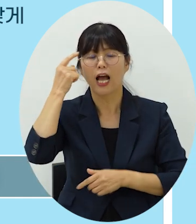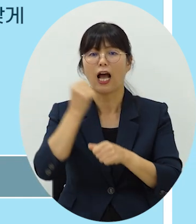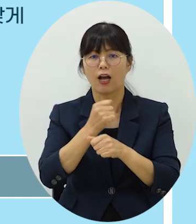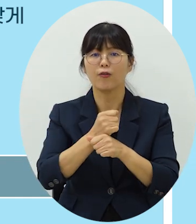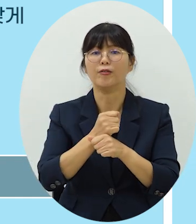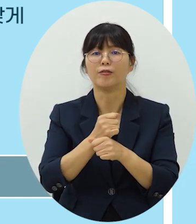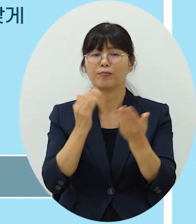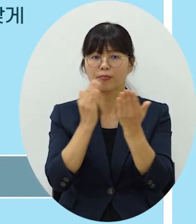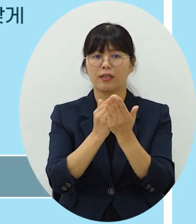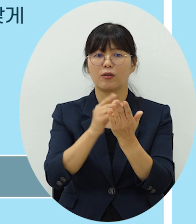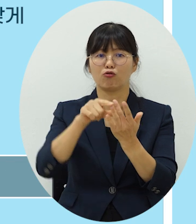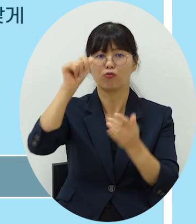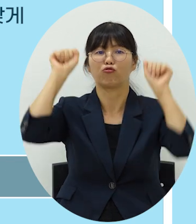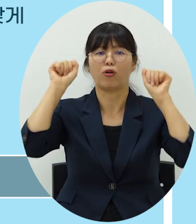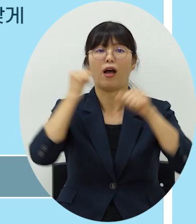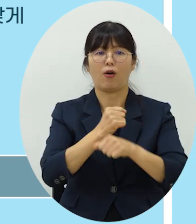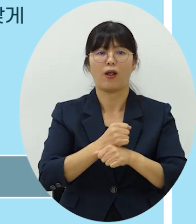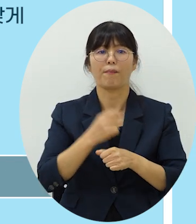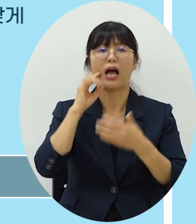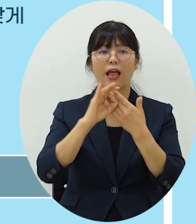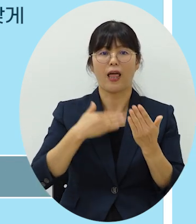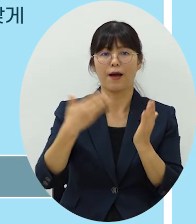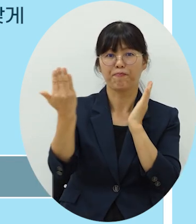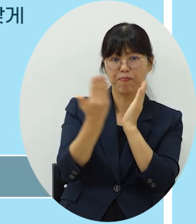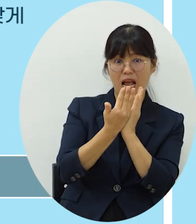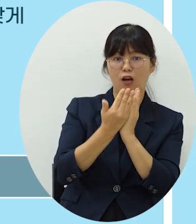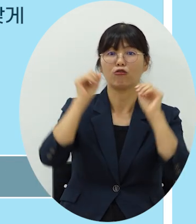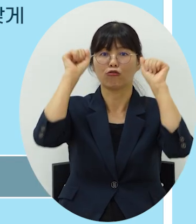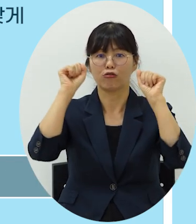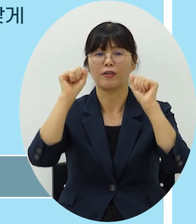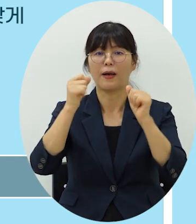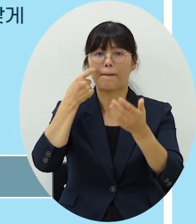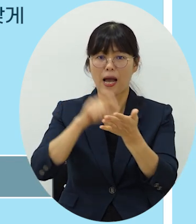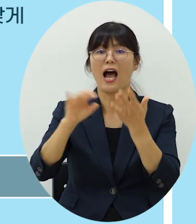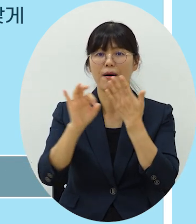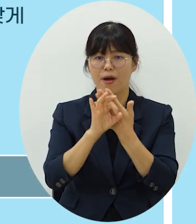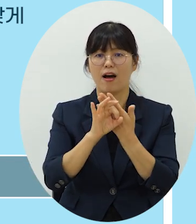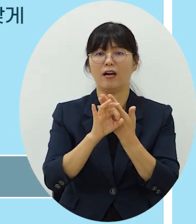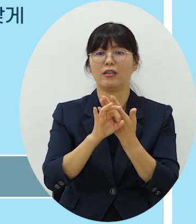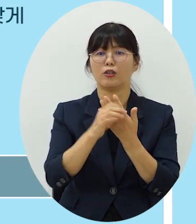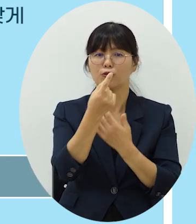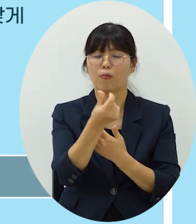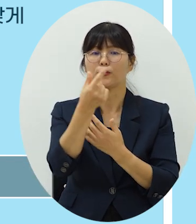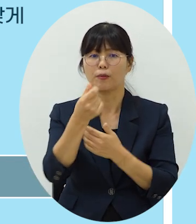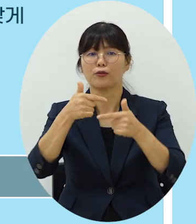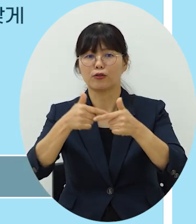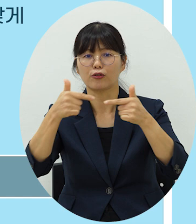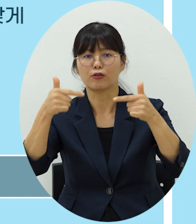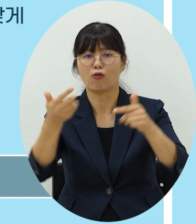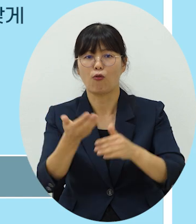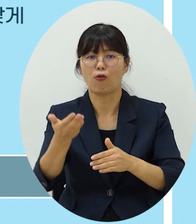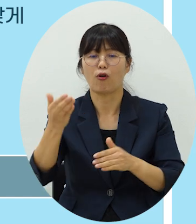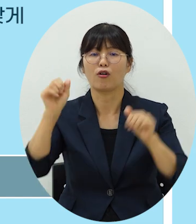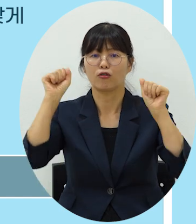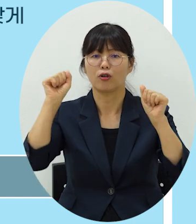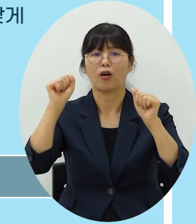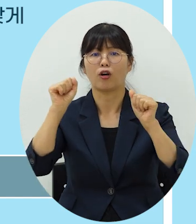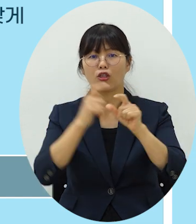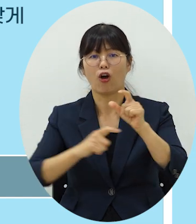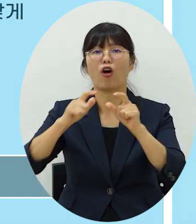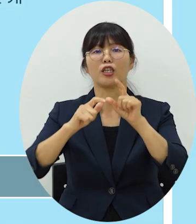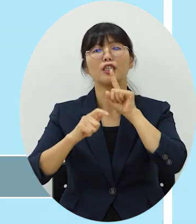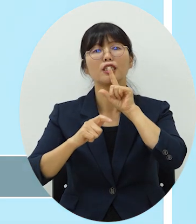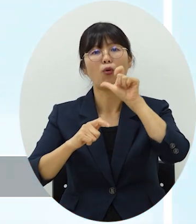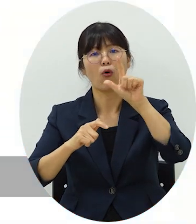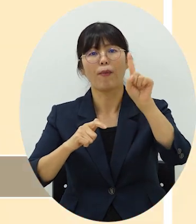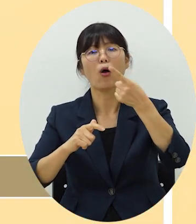합니다. 만약 나에게 맞는 운동을 찾았다면 강도를 조금씩 늘려가면서 중등도 이상의 운동을 주 150분